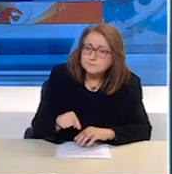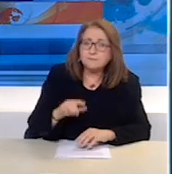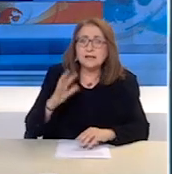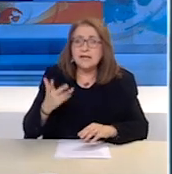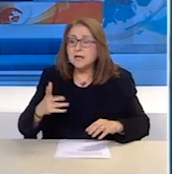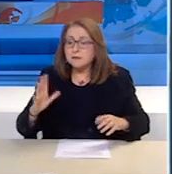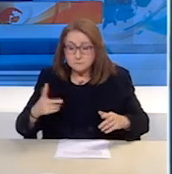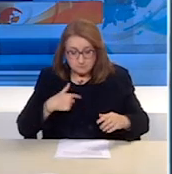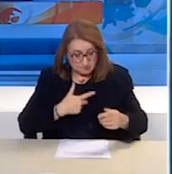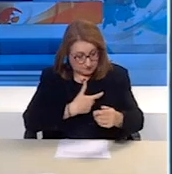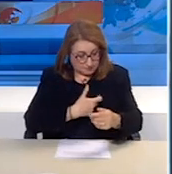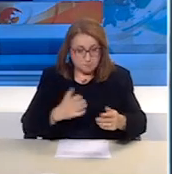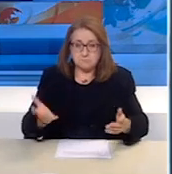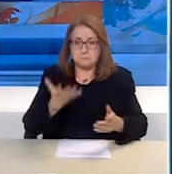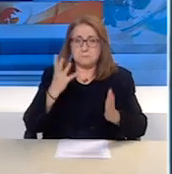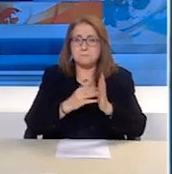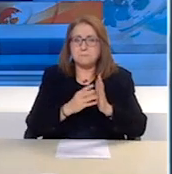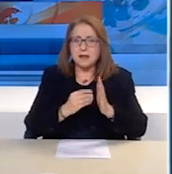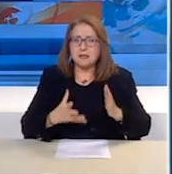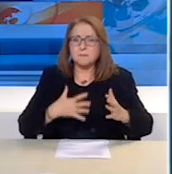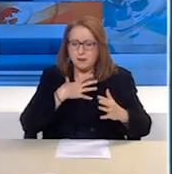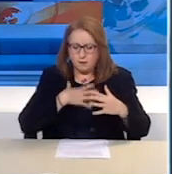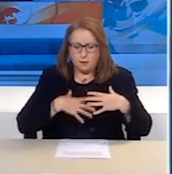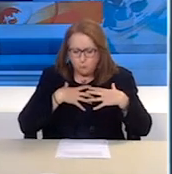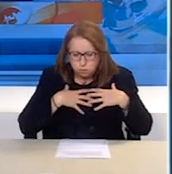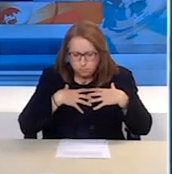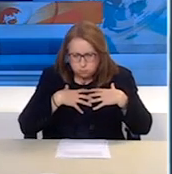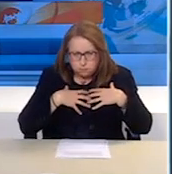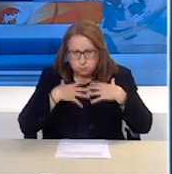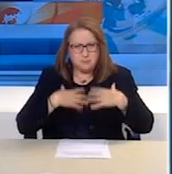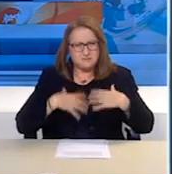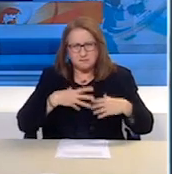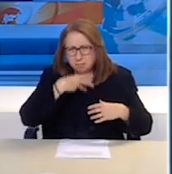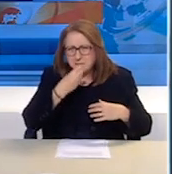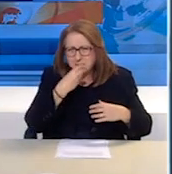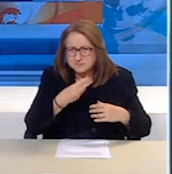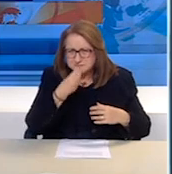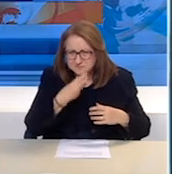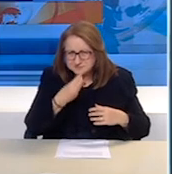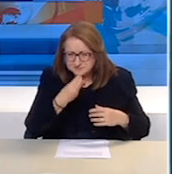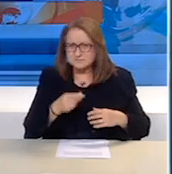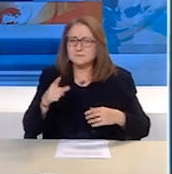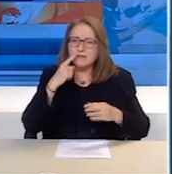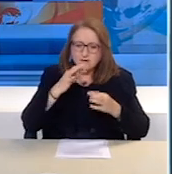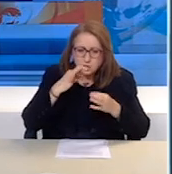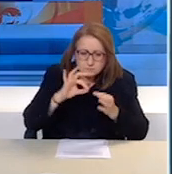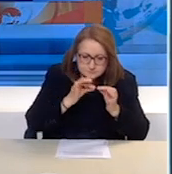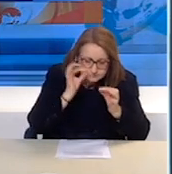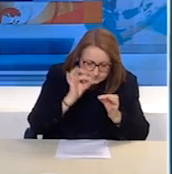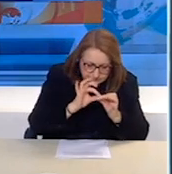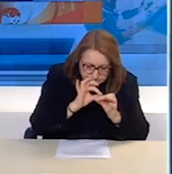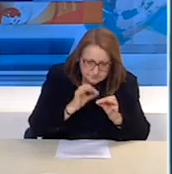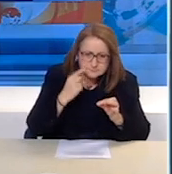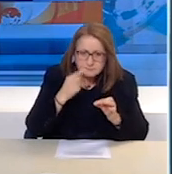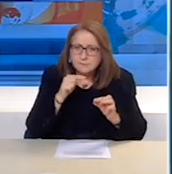περιοχές του σώματος. Να σου πω για παράδειγμα τις βροχικές εκκρίσεις και τον φάριγγα, που ήταν το ένα αρνητικό και το άλλο θετικό, που δείχνει ότι ο